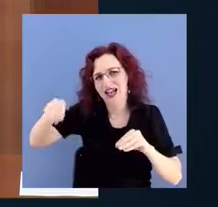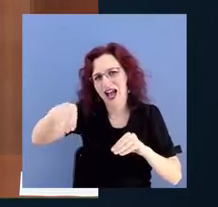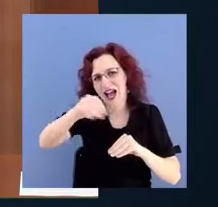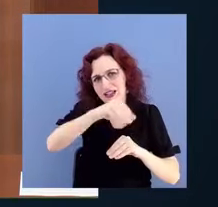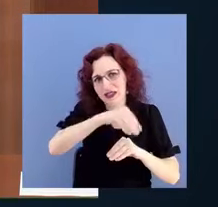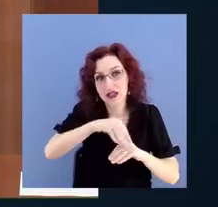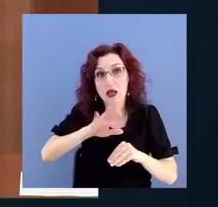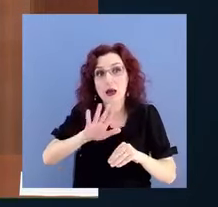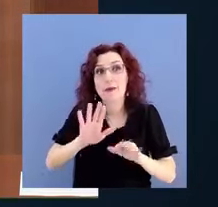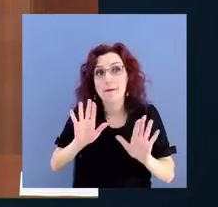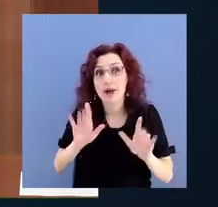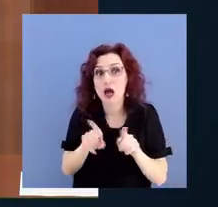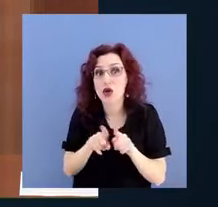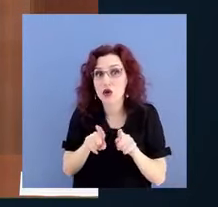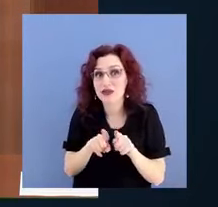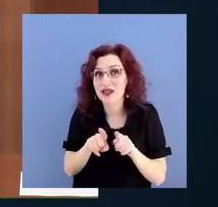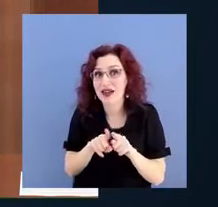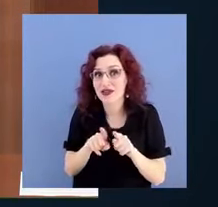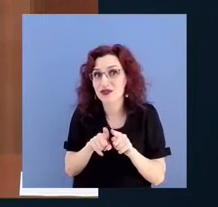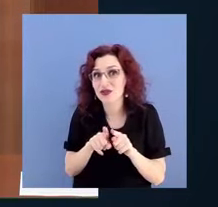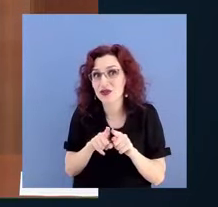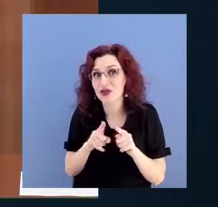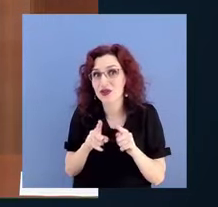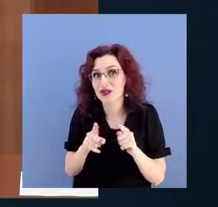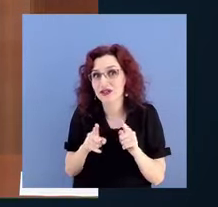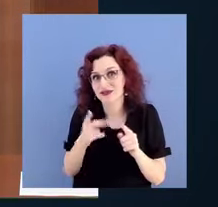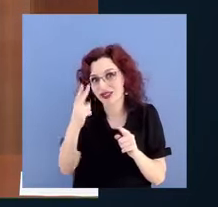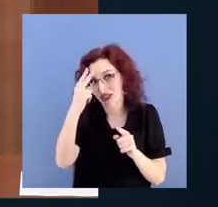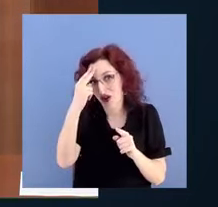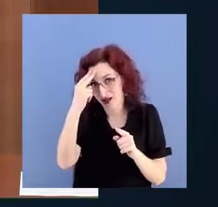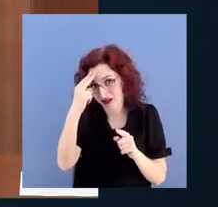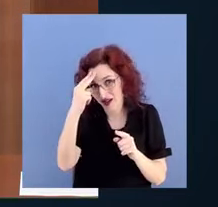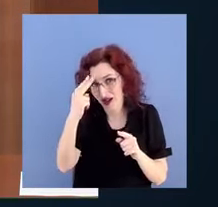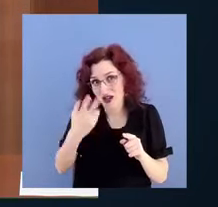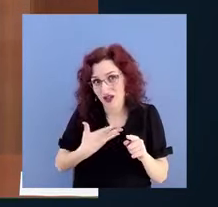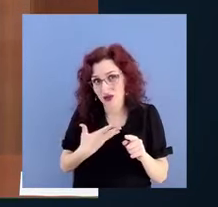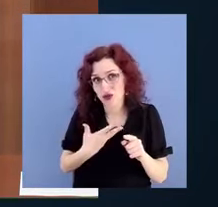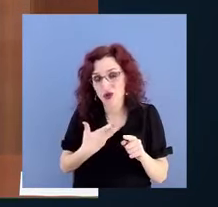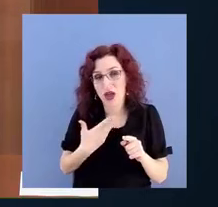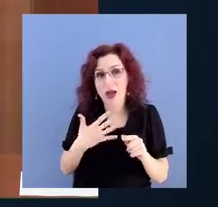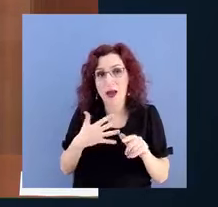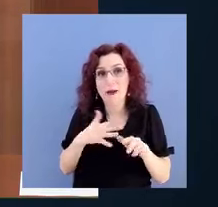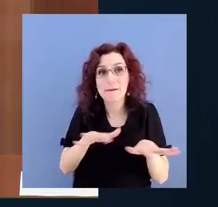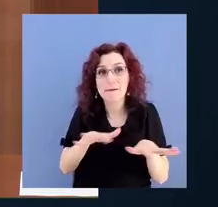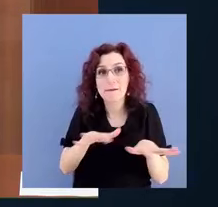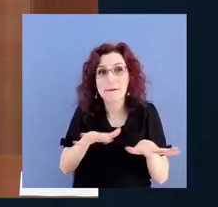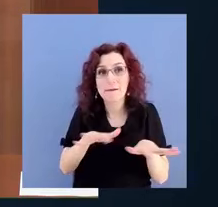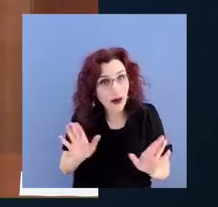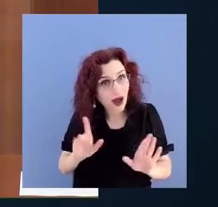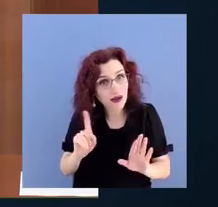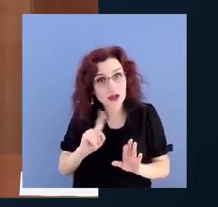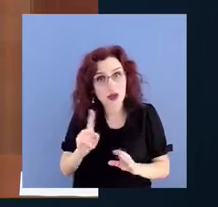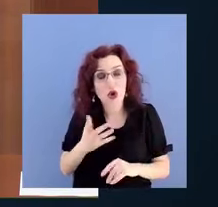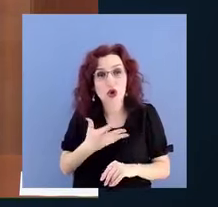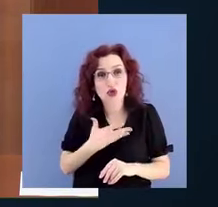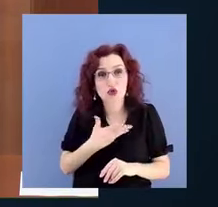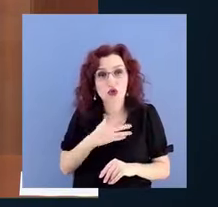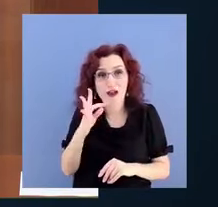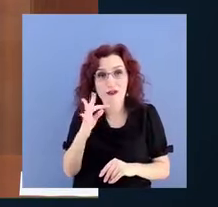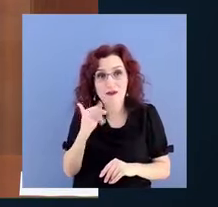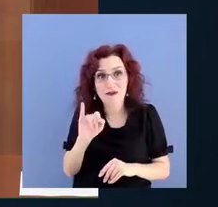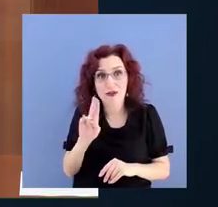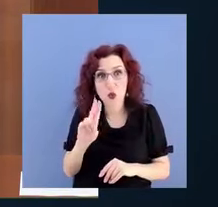anche perché vi ricordo che questi due territori non sono fatti solamente di mare cioè per esempio l'area più cina che ha subito un gravissimo danno